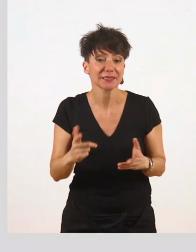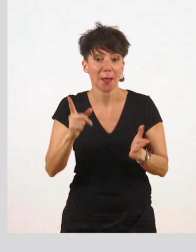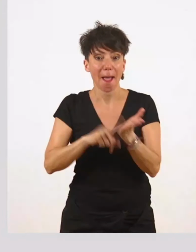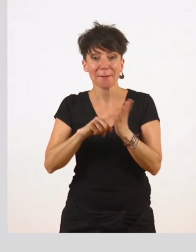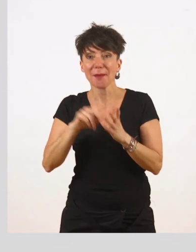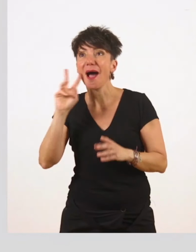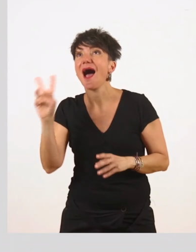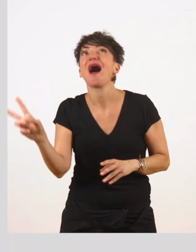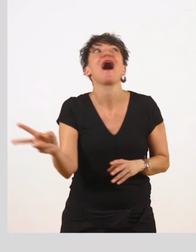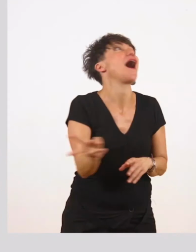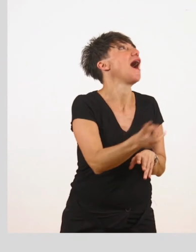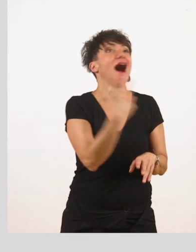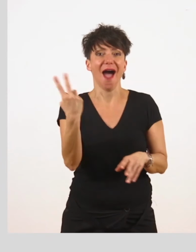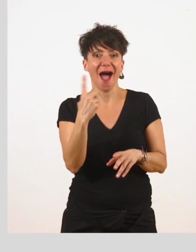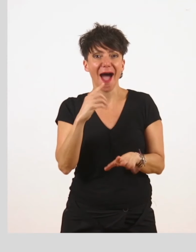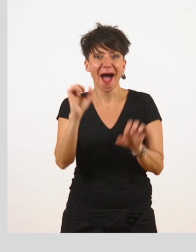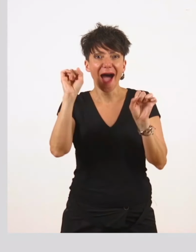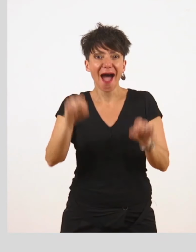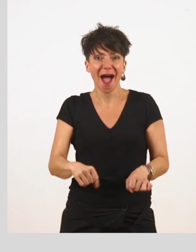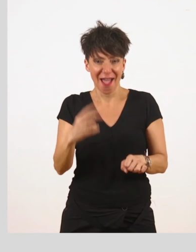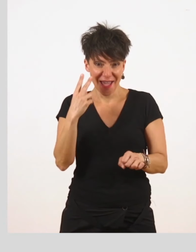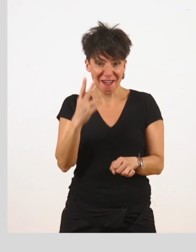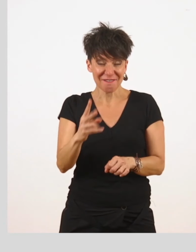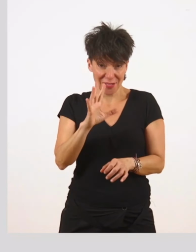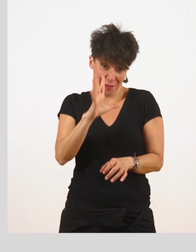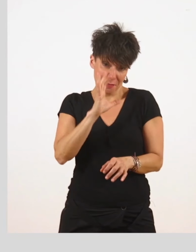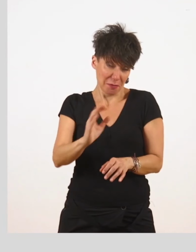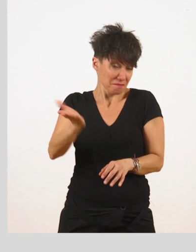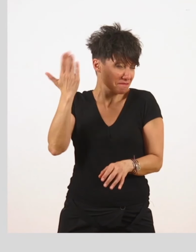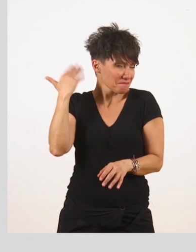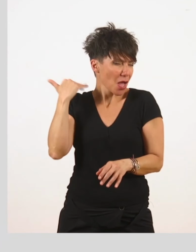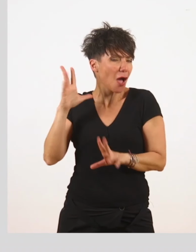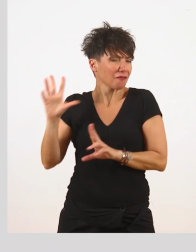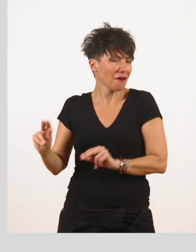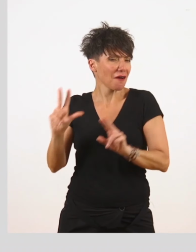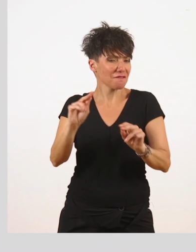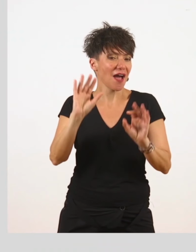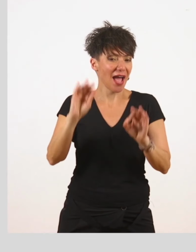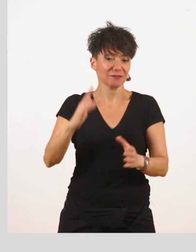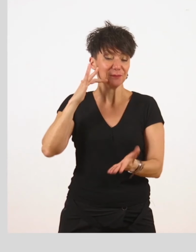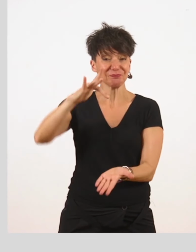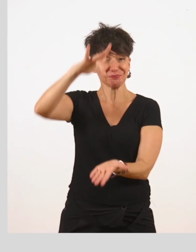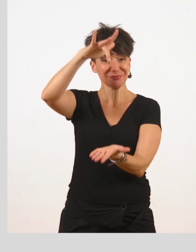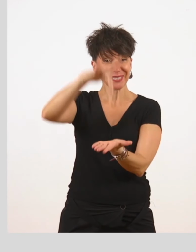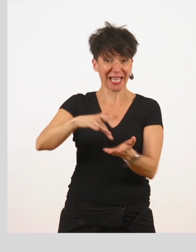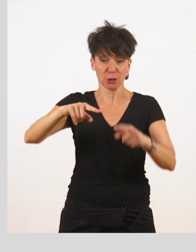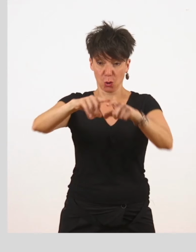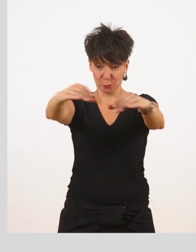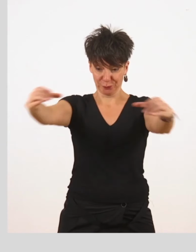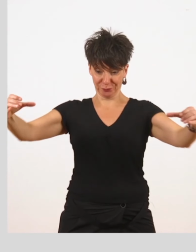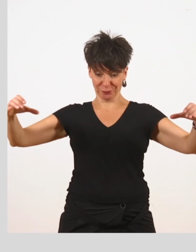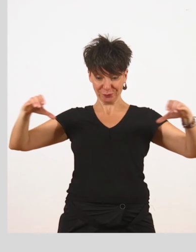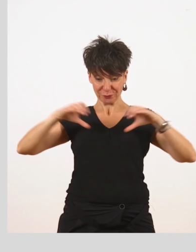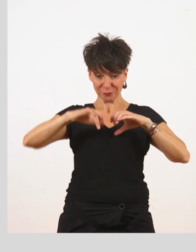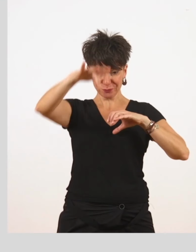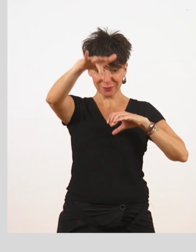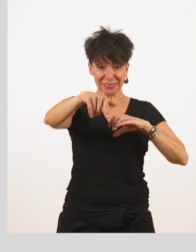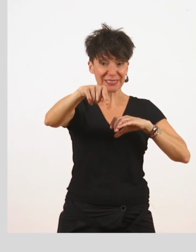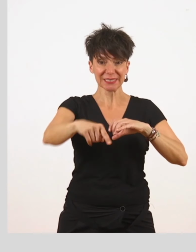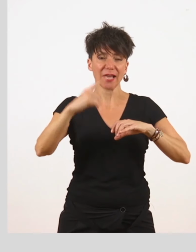να πάμε και να δούμε πώς φαίνεται τώρα και πώς νομίζουμε ότι ήταν και την εποχή εκείνη. Στο κέντρο της αυλής υπήρχε μια